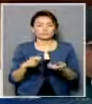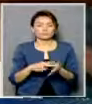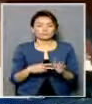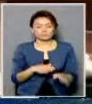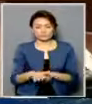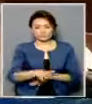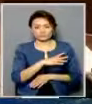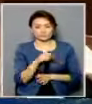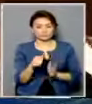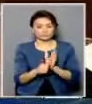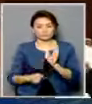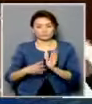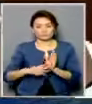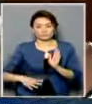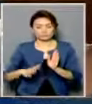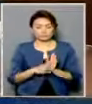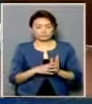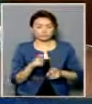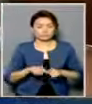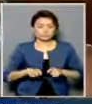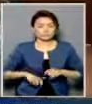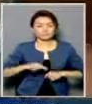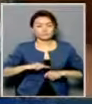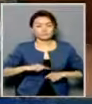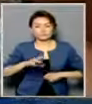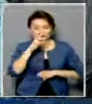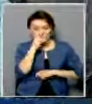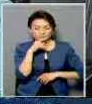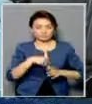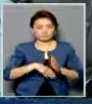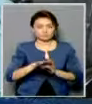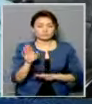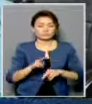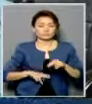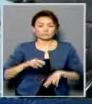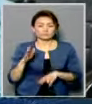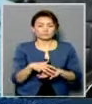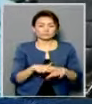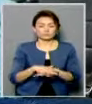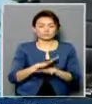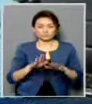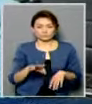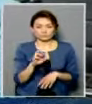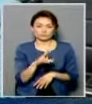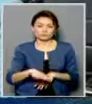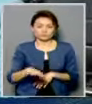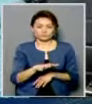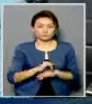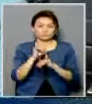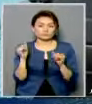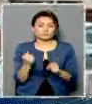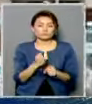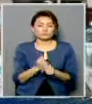выполнена 699 проведенная работа способствовала улучшению инфраструктуры населенных пунктов области увеличения